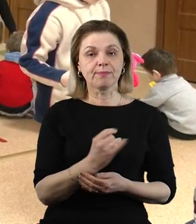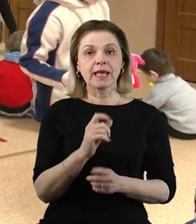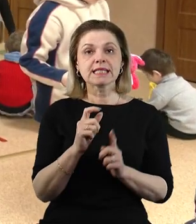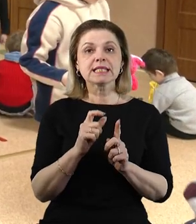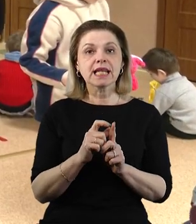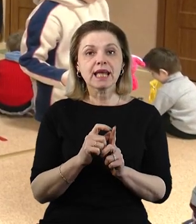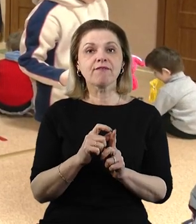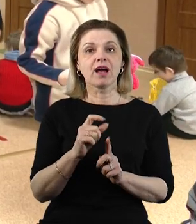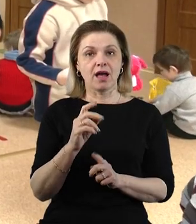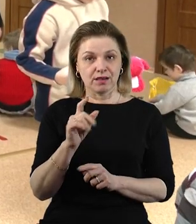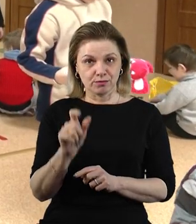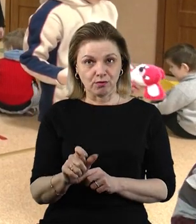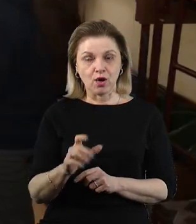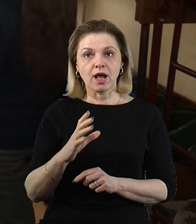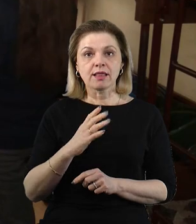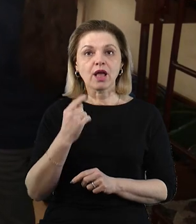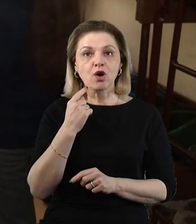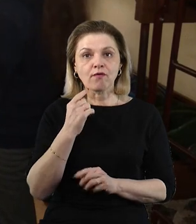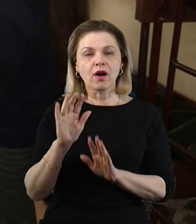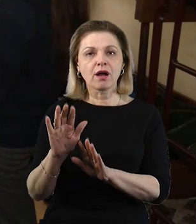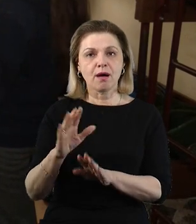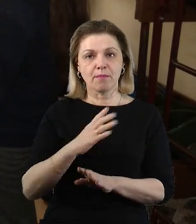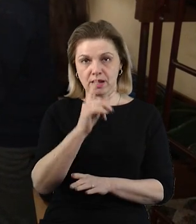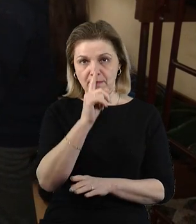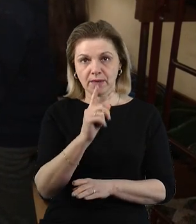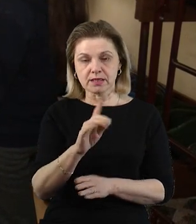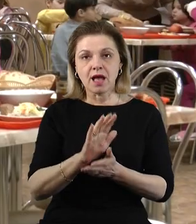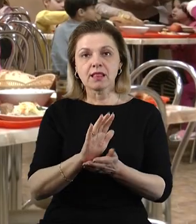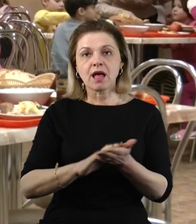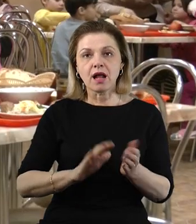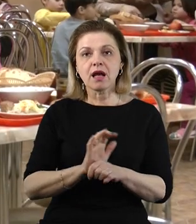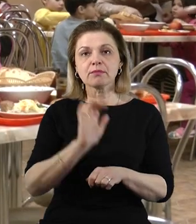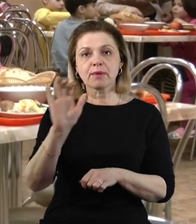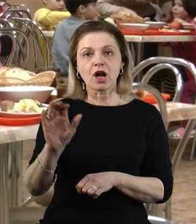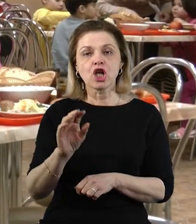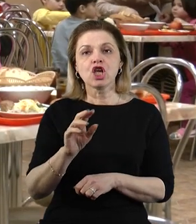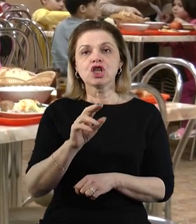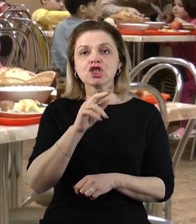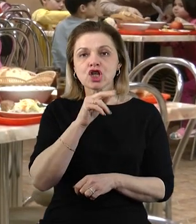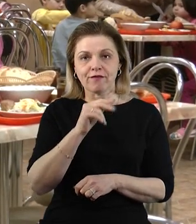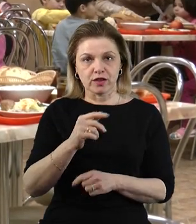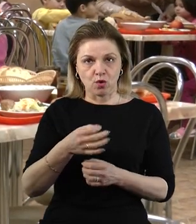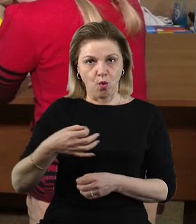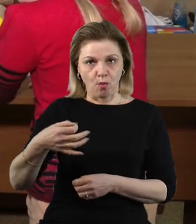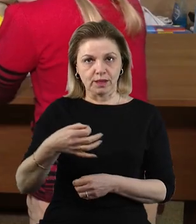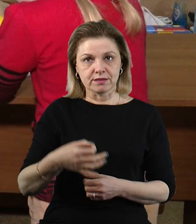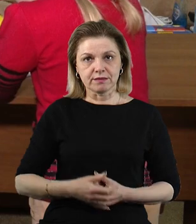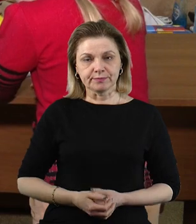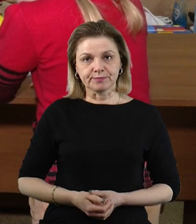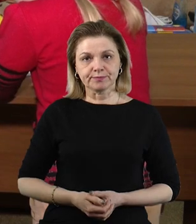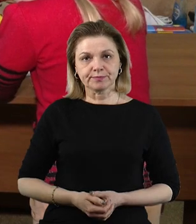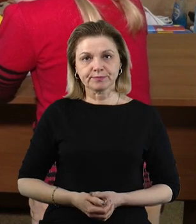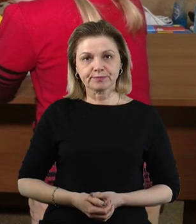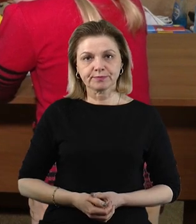слівія на Кіровоградщині врятовані діти були місяць далі їх евакуювали в Чернівецьку область Антоніна крейтор Анатолій басисти